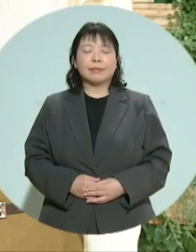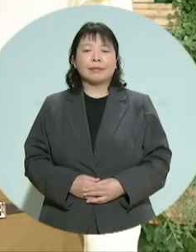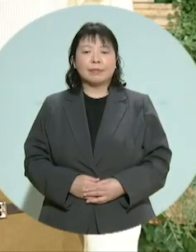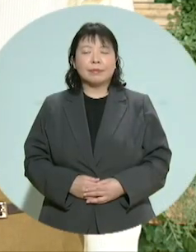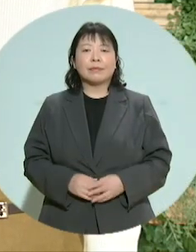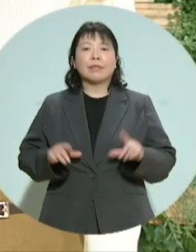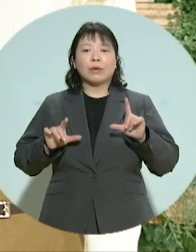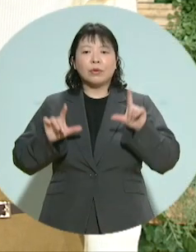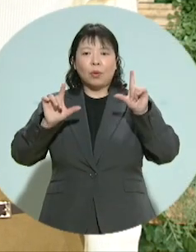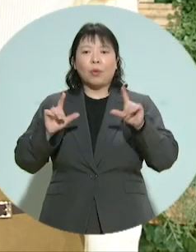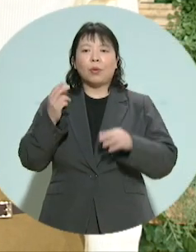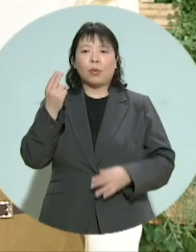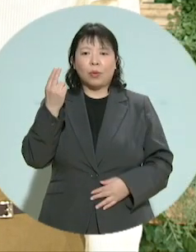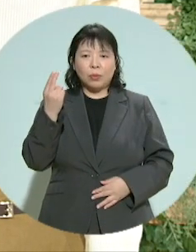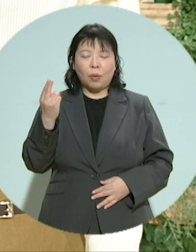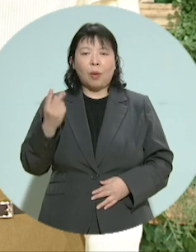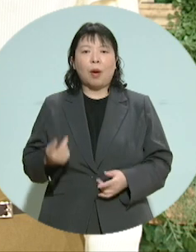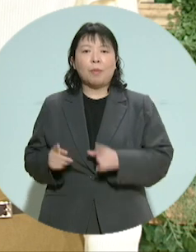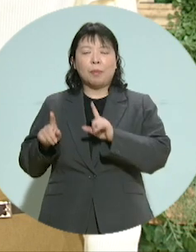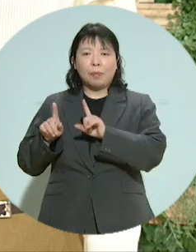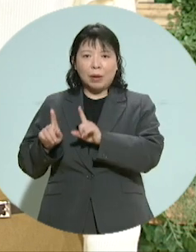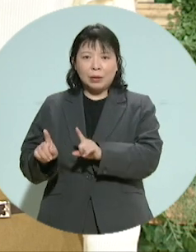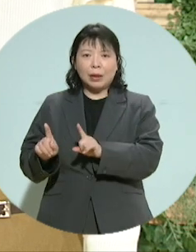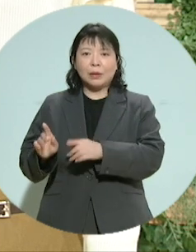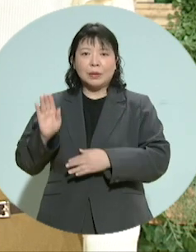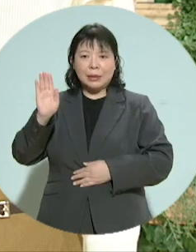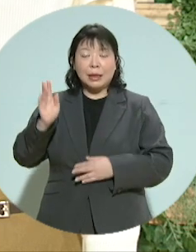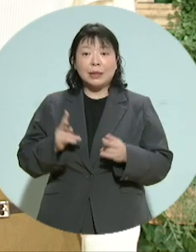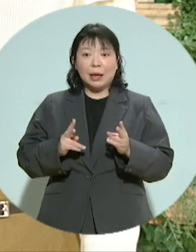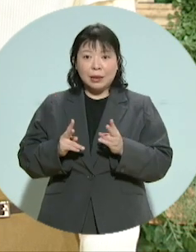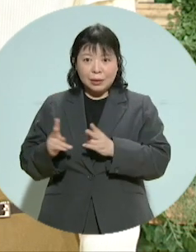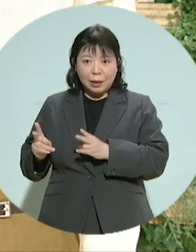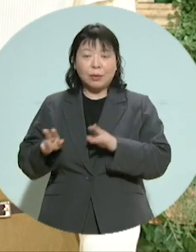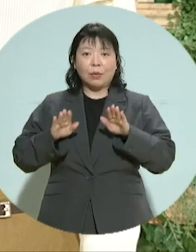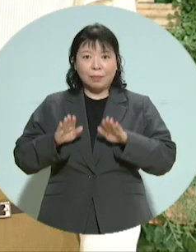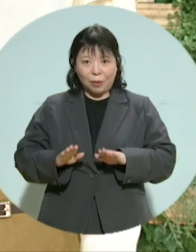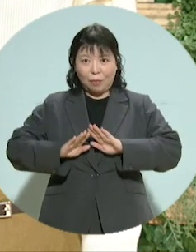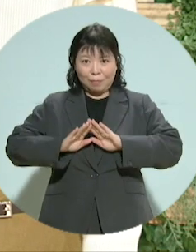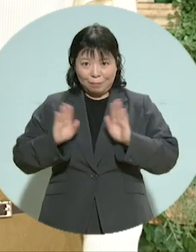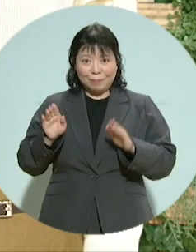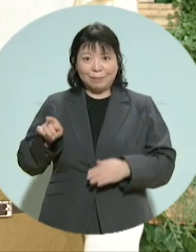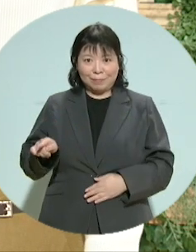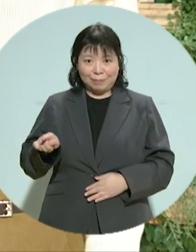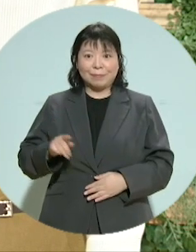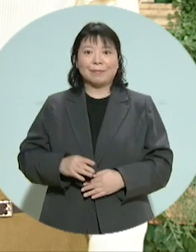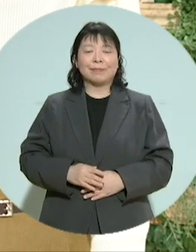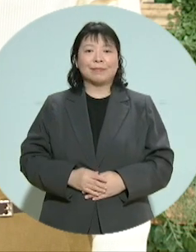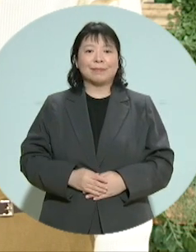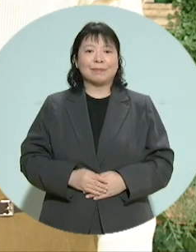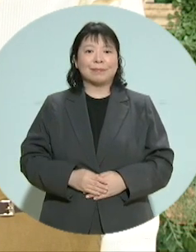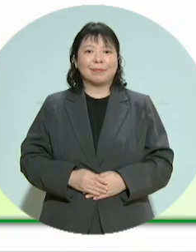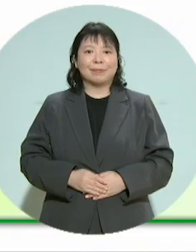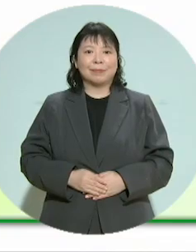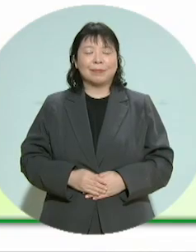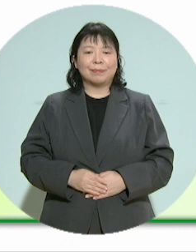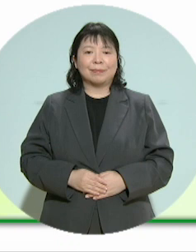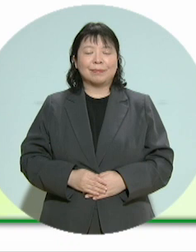今日から東京都パートナーシップ宣誓制度の運用が開始されます。